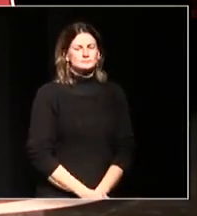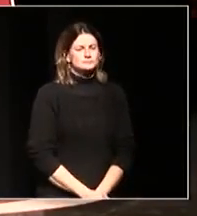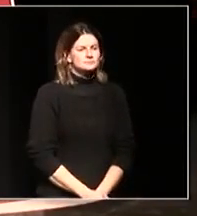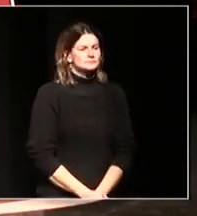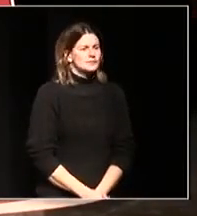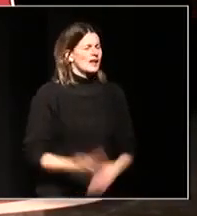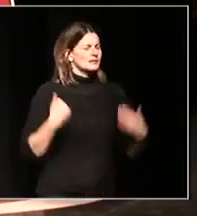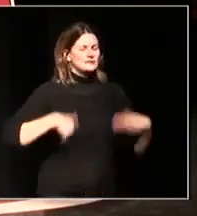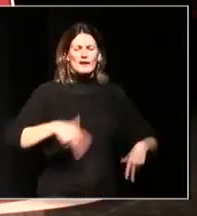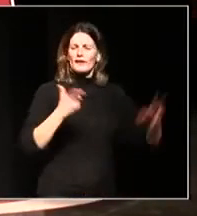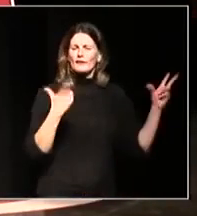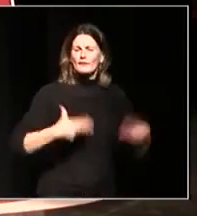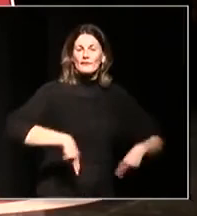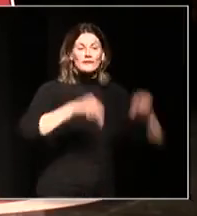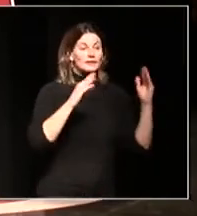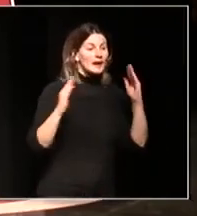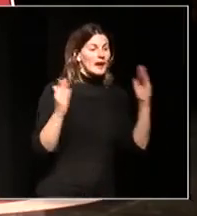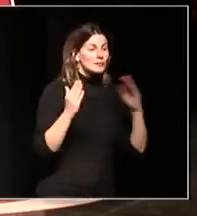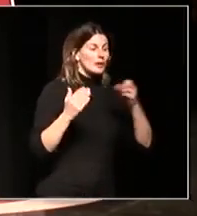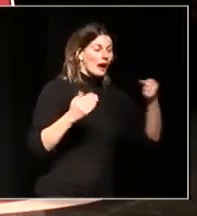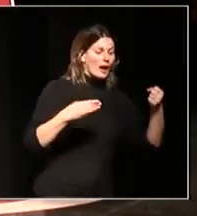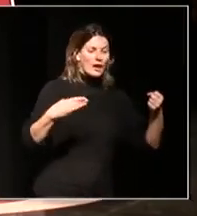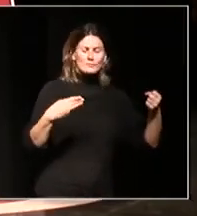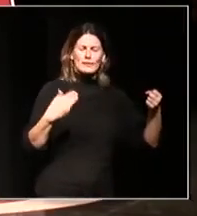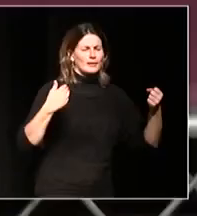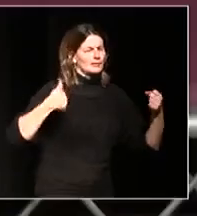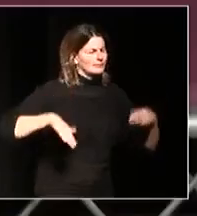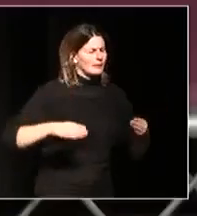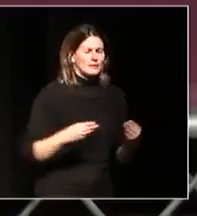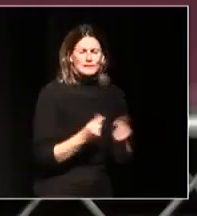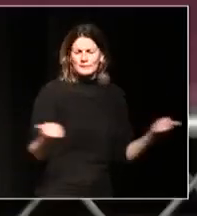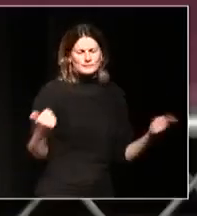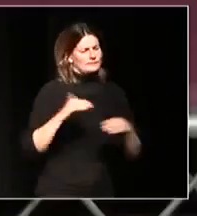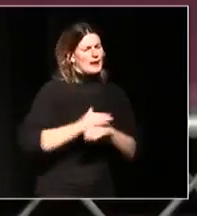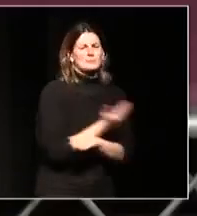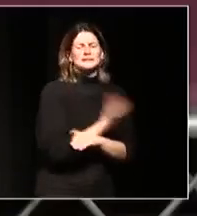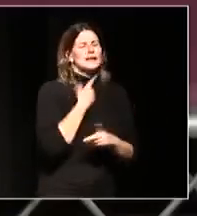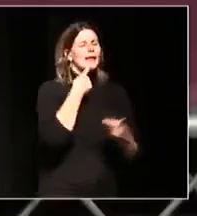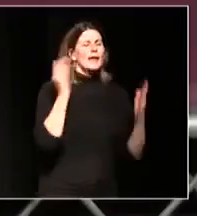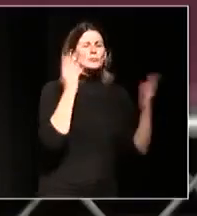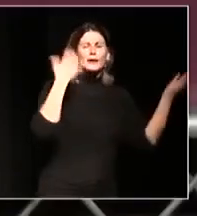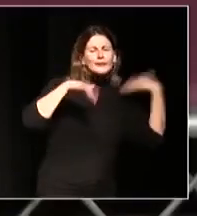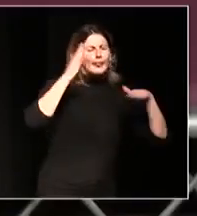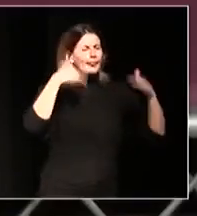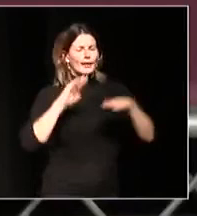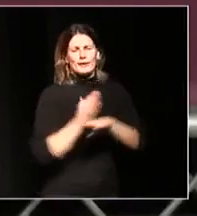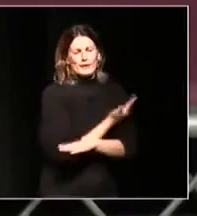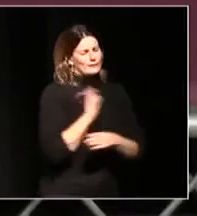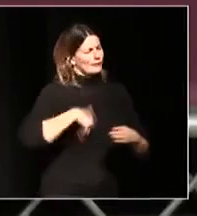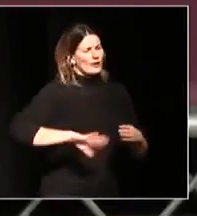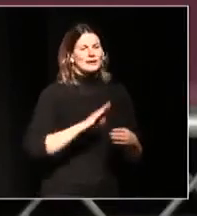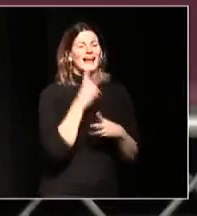S'ha acabat el temps dels blocs a Catalunya. S'ha acabat el temps de les excuses, s'ha acabat el temps de